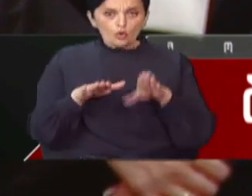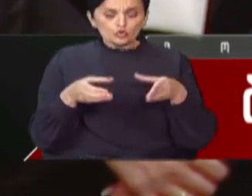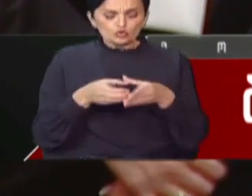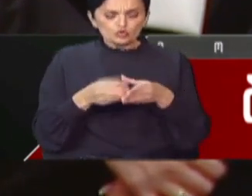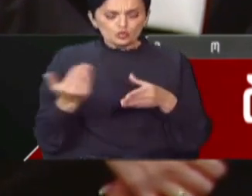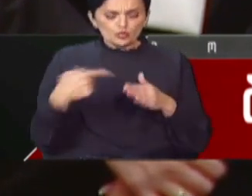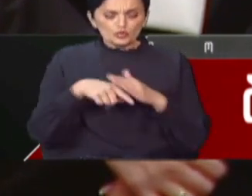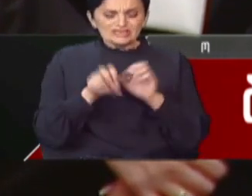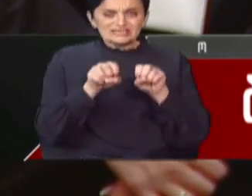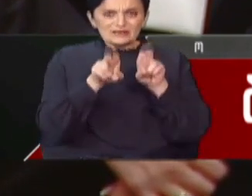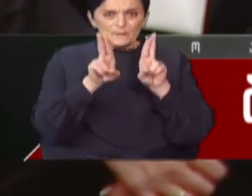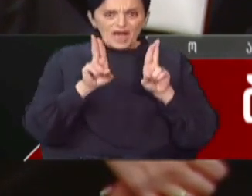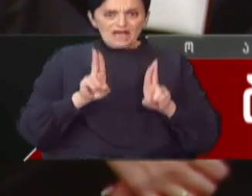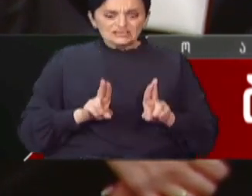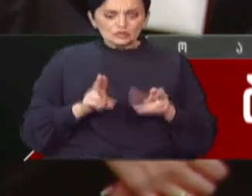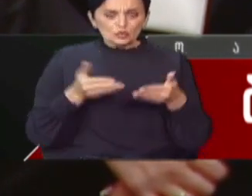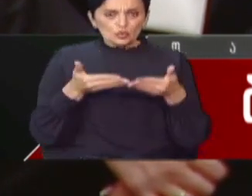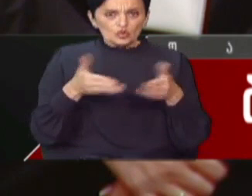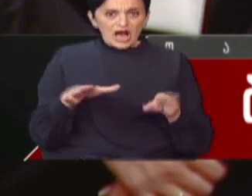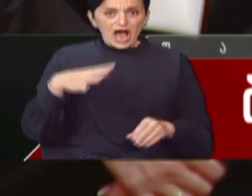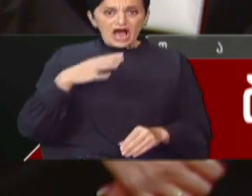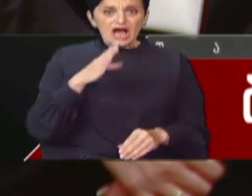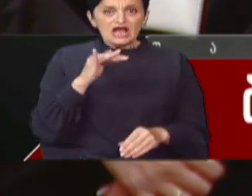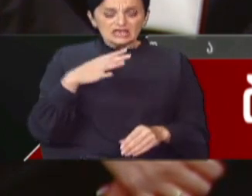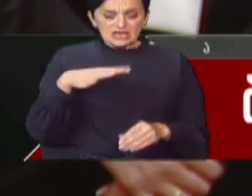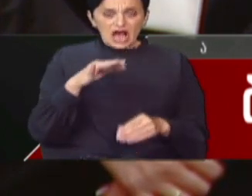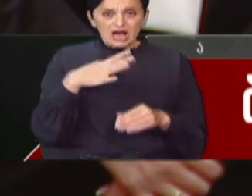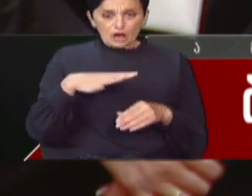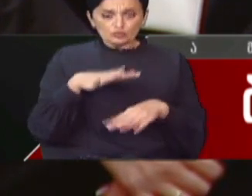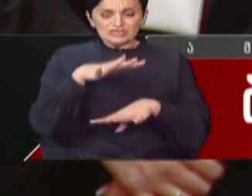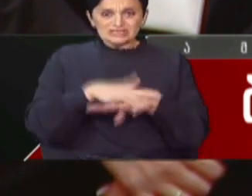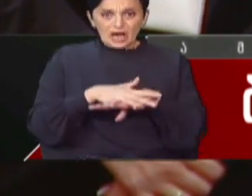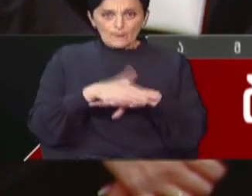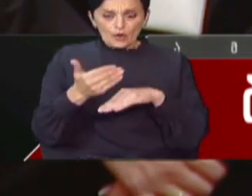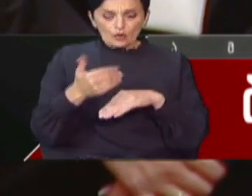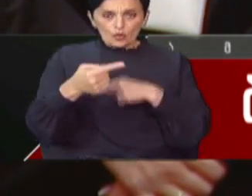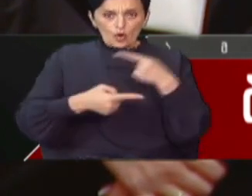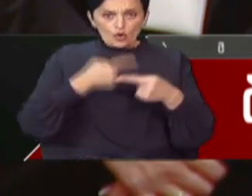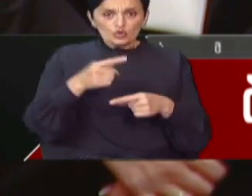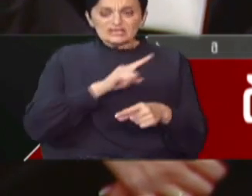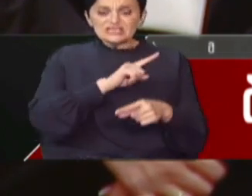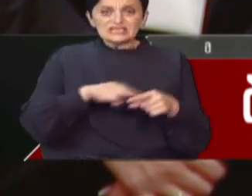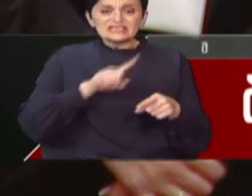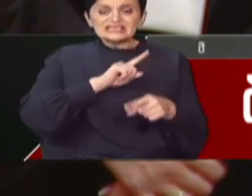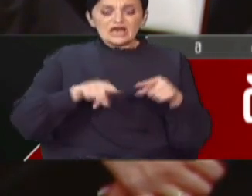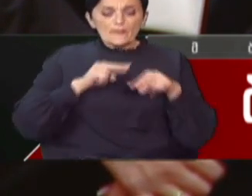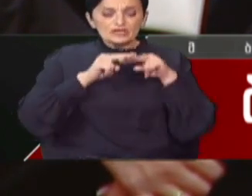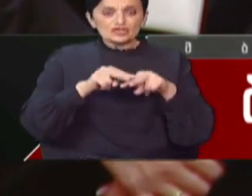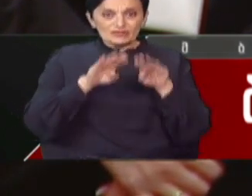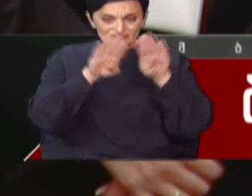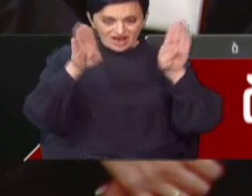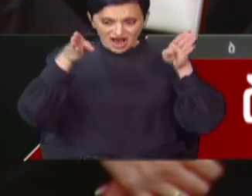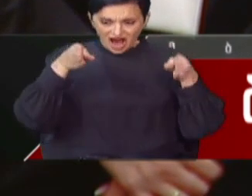მიერ სპეციალურად გახსნილ ქართულ საბანკო ანგარიშებზე ძირითადად სწრაფი ჩარიცხვის